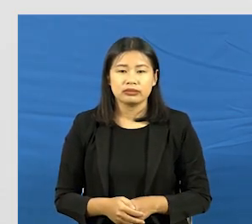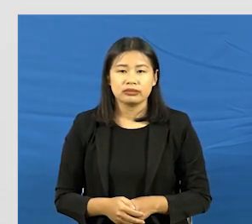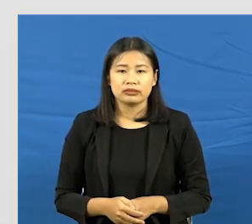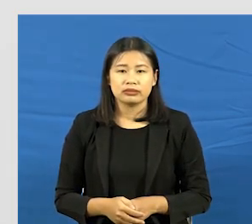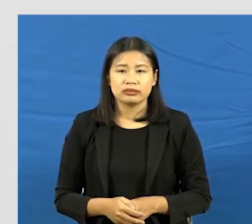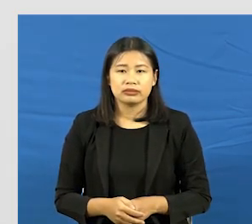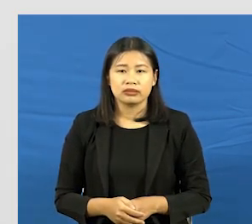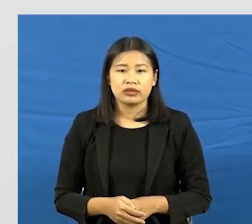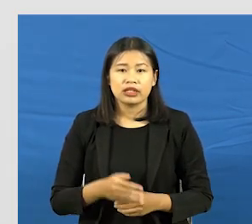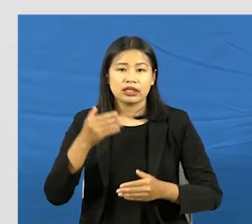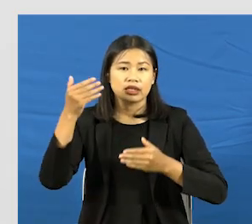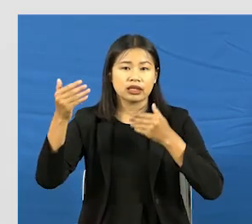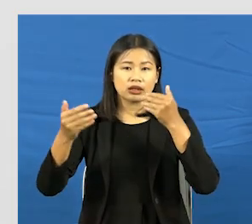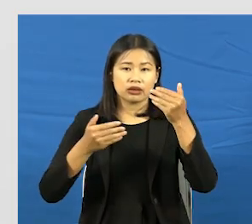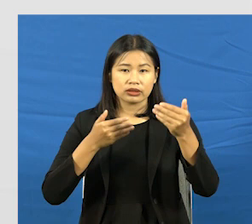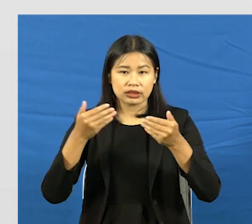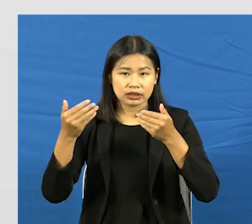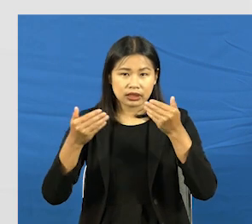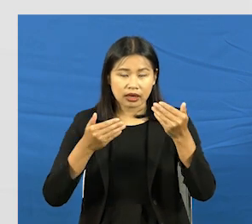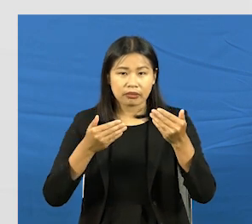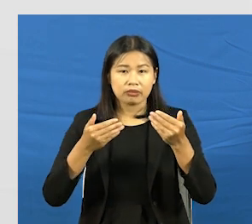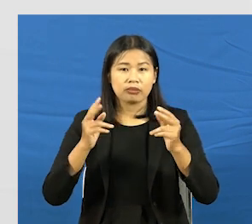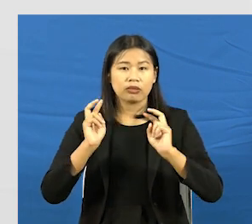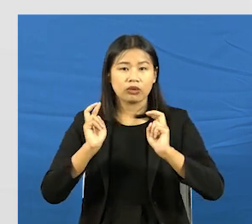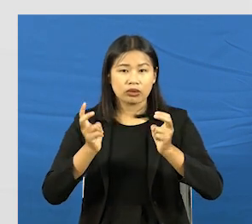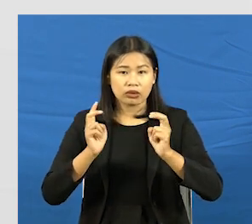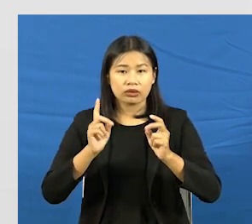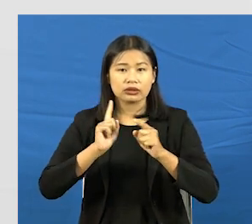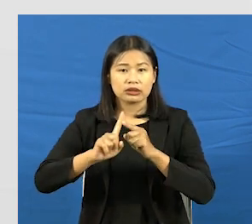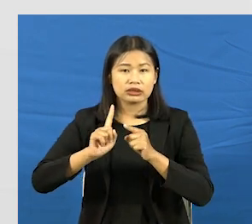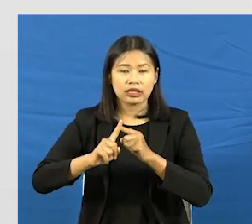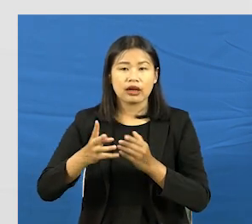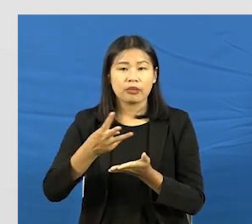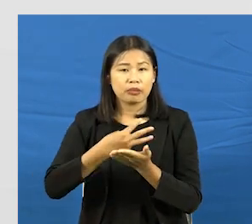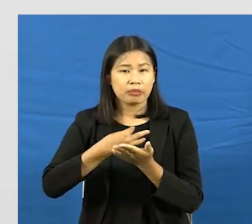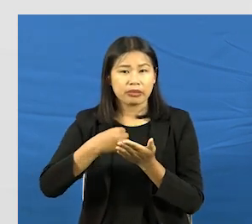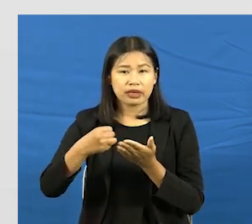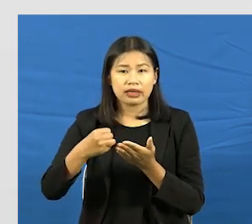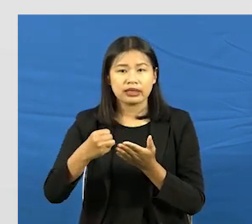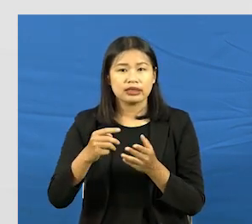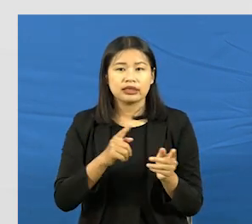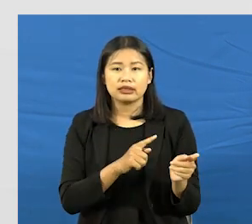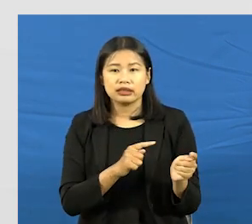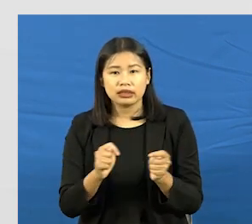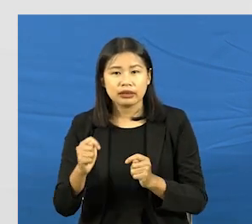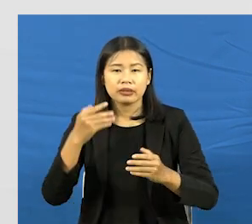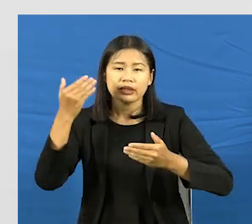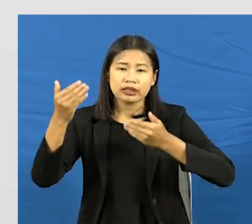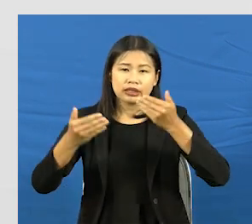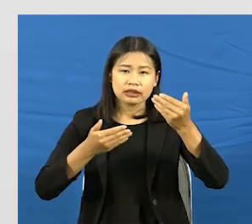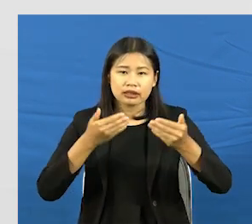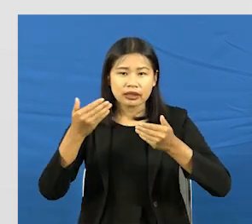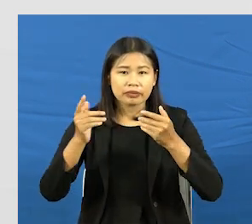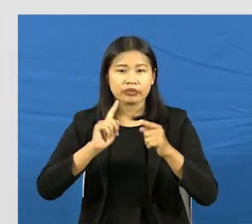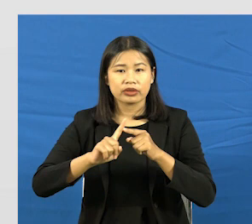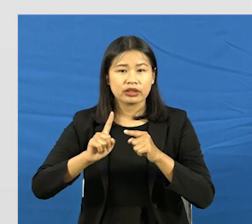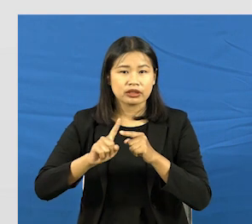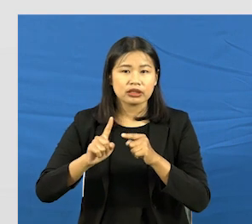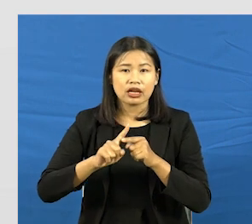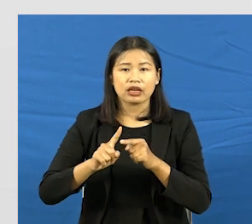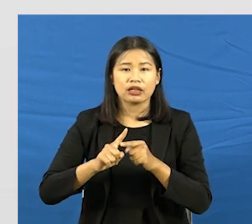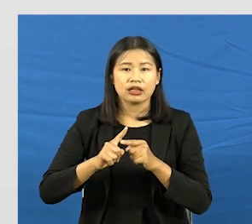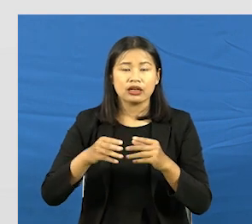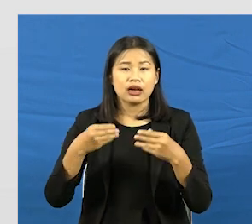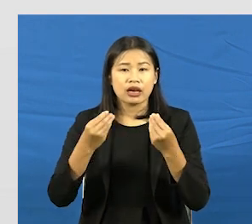รมมหาวิทยาลัยได้จัดเตรียมกิจกรรมหลายสิ่งหลายอย่างไว้ให้กับนักศึกษานะฮะได้ดำเนิน